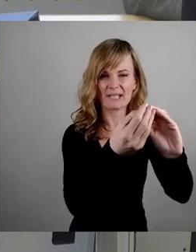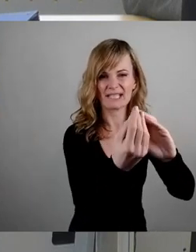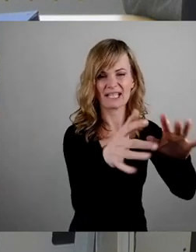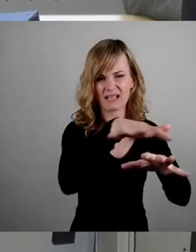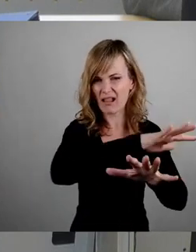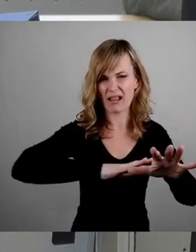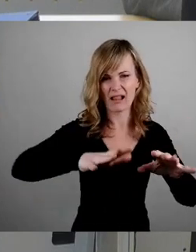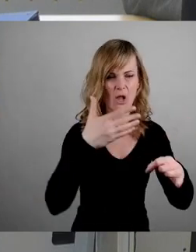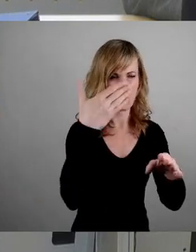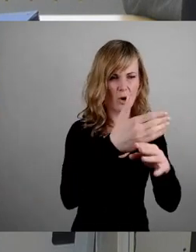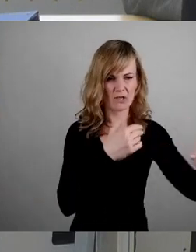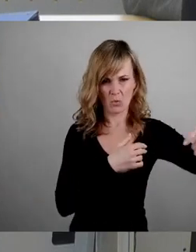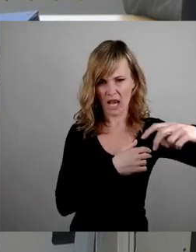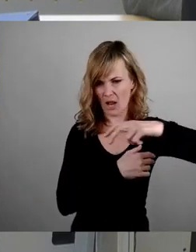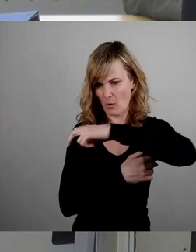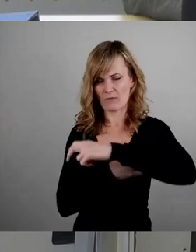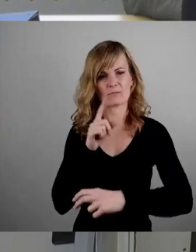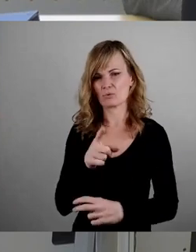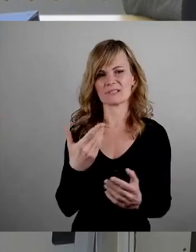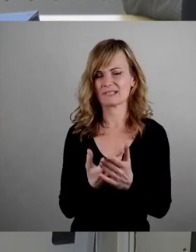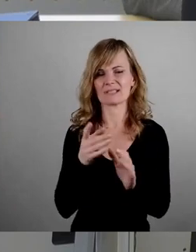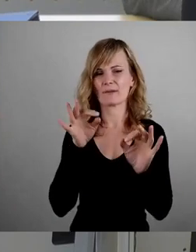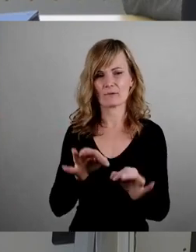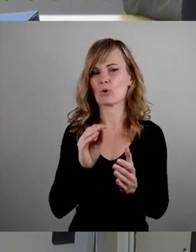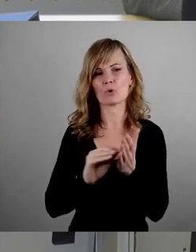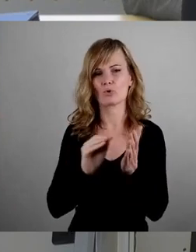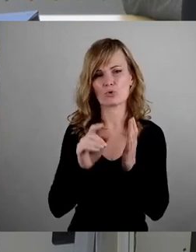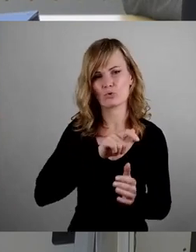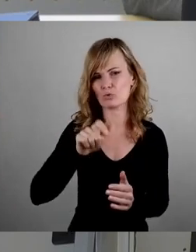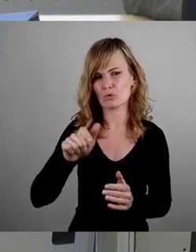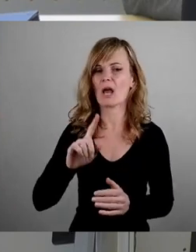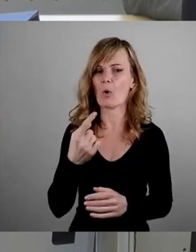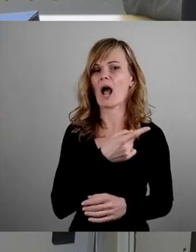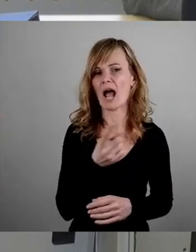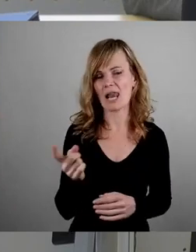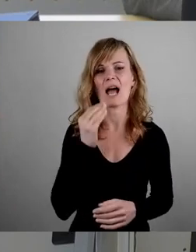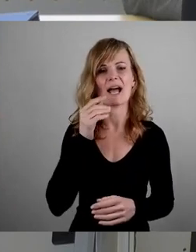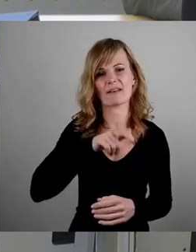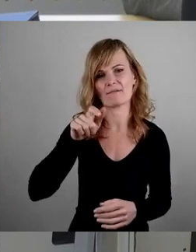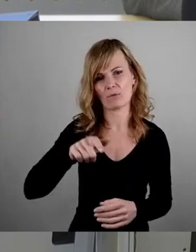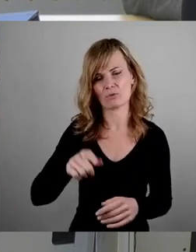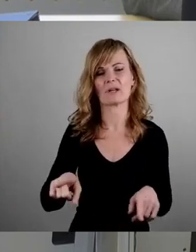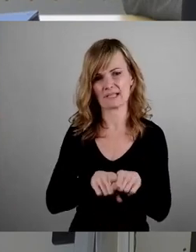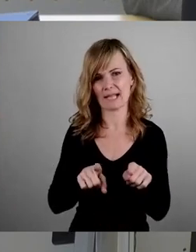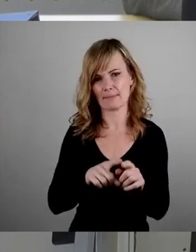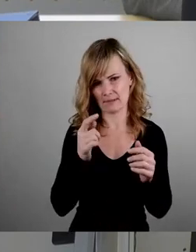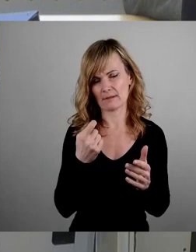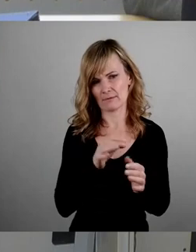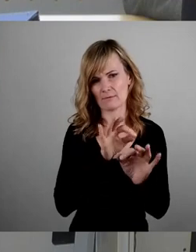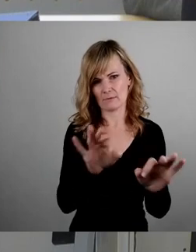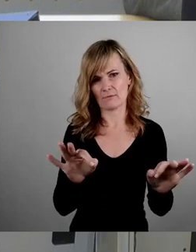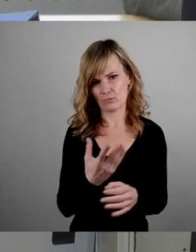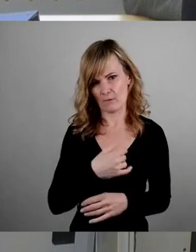unübersichtliche Kreuzung überqueren müssen. Das gilt natürlich nicht nur für die Schülerinnen und Schüler, sondern auch für alle Anwohnerinnen und Anwohner, die da oben davon